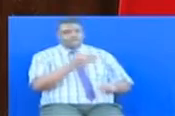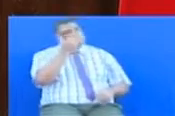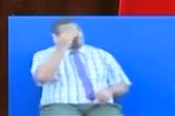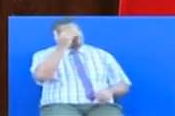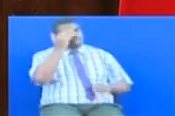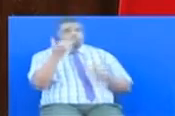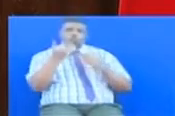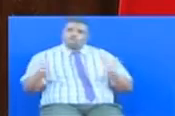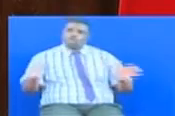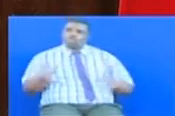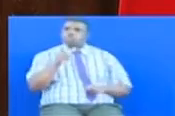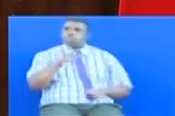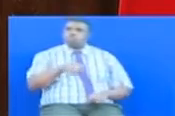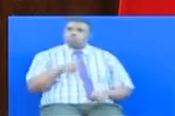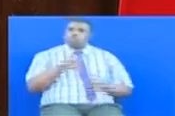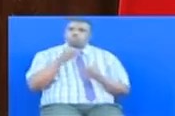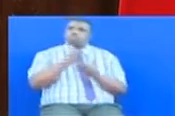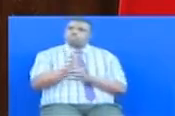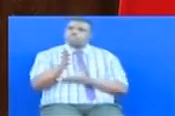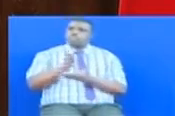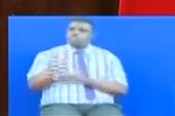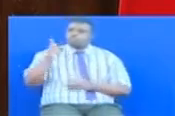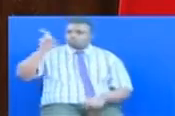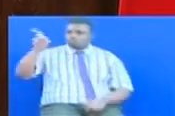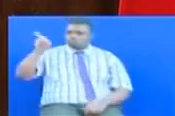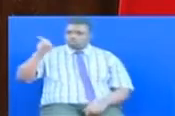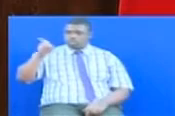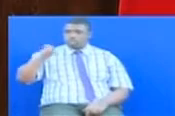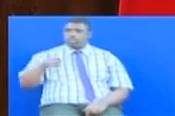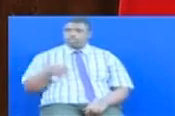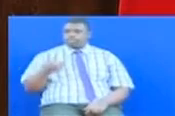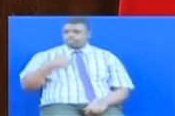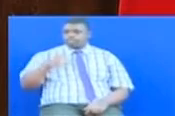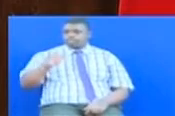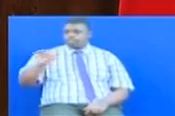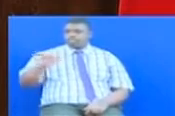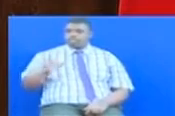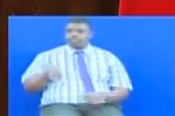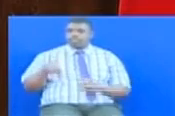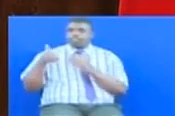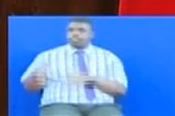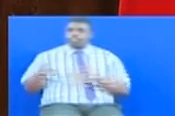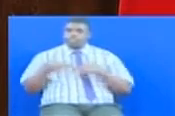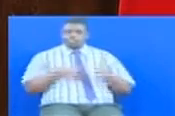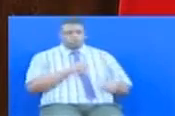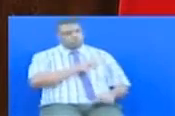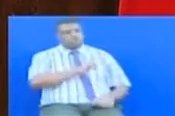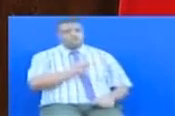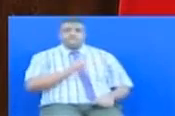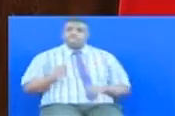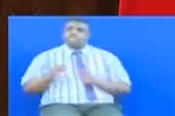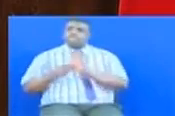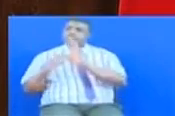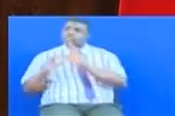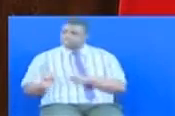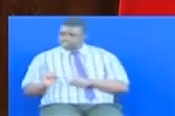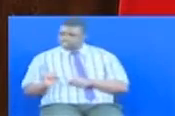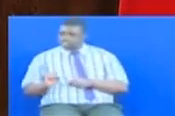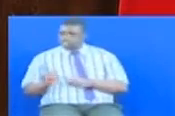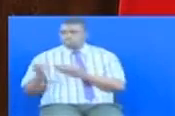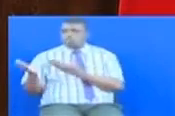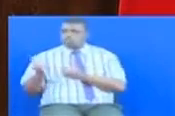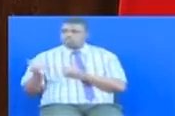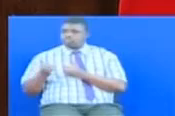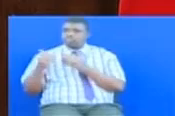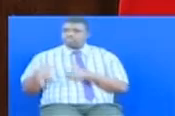watu wanapitapita kule, mimi nawaambia mchezo ni dakika 90. Kwa hiyo wasubiri mchezo utakapoanza